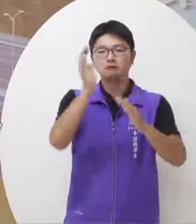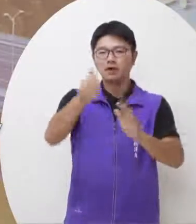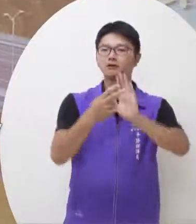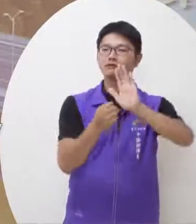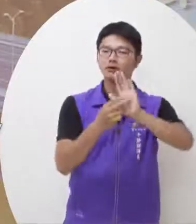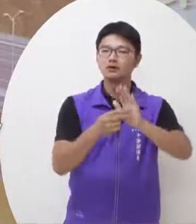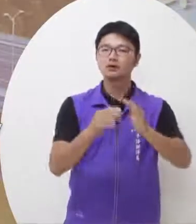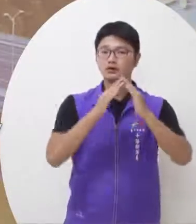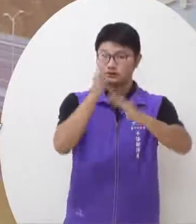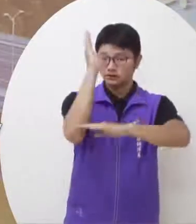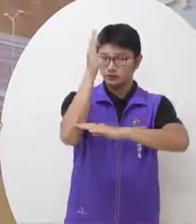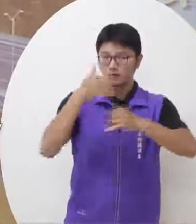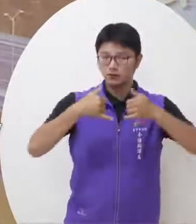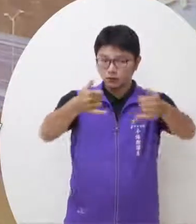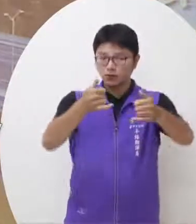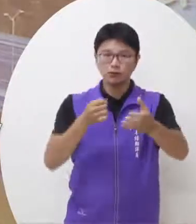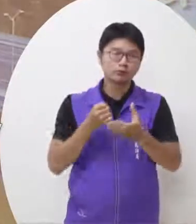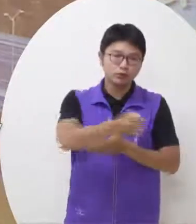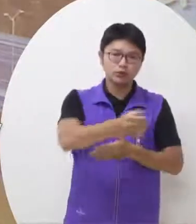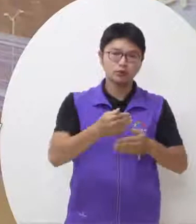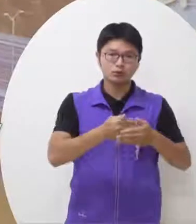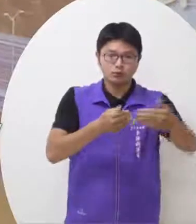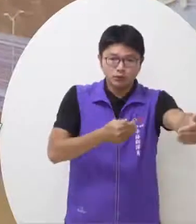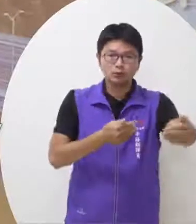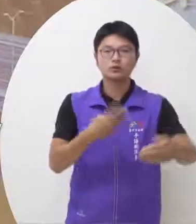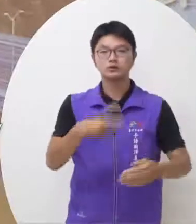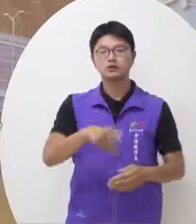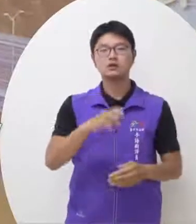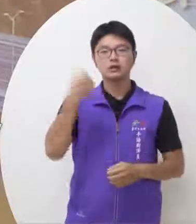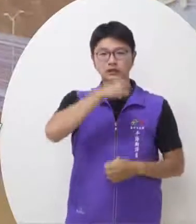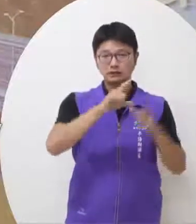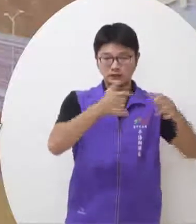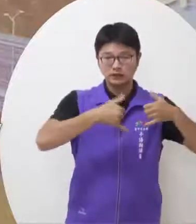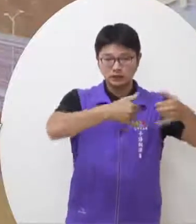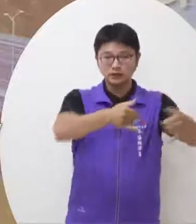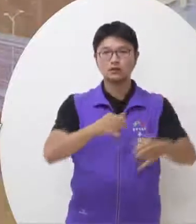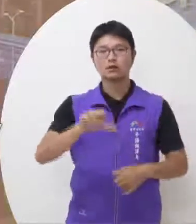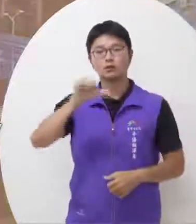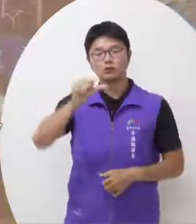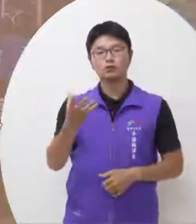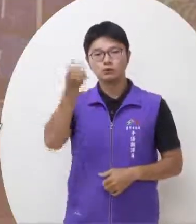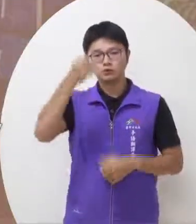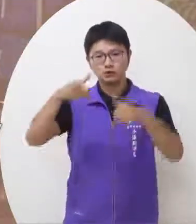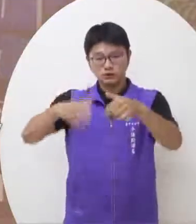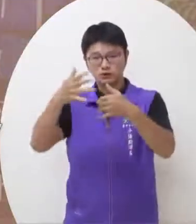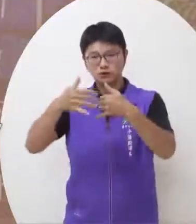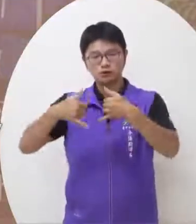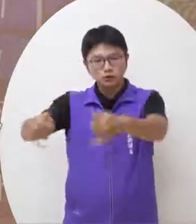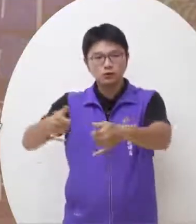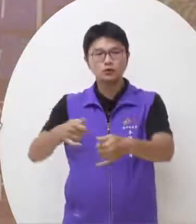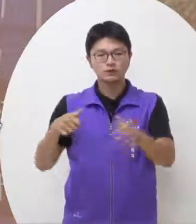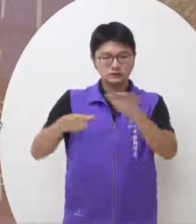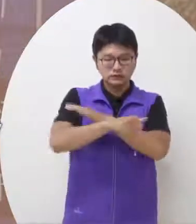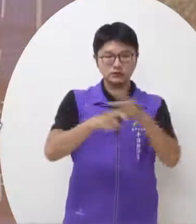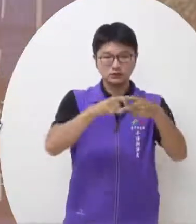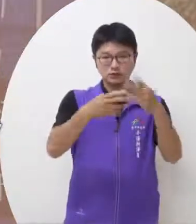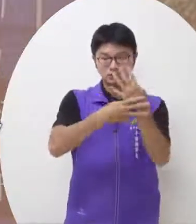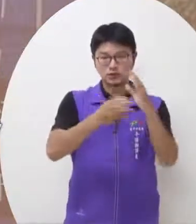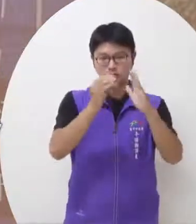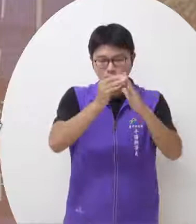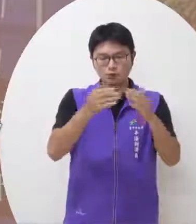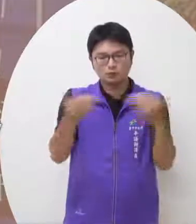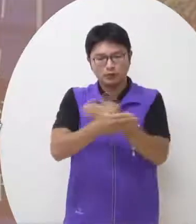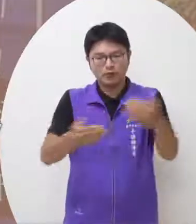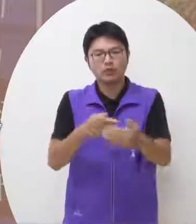的市政路的延伸，能够疏解台湾大道5000西路到分流到工业区的一个交通拥塞。那另外争取中